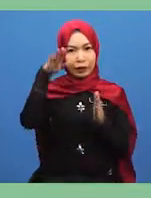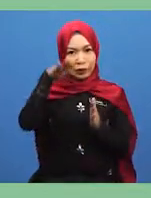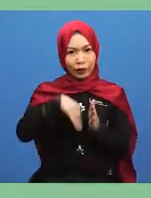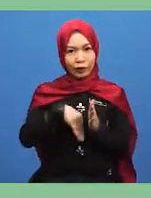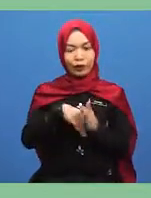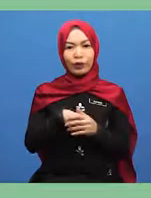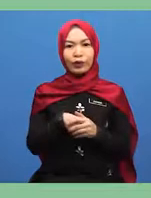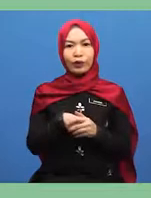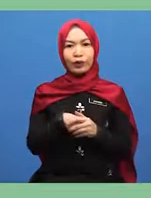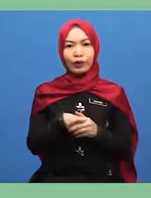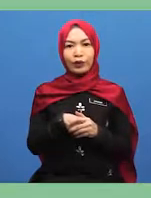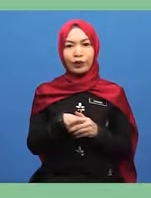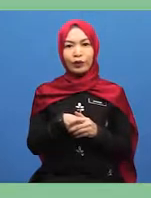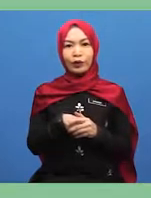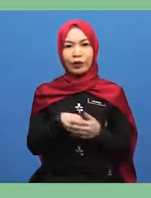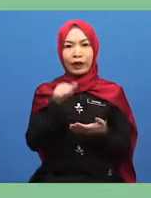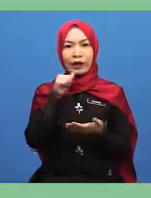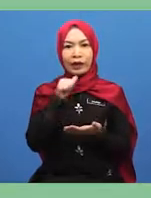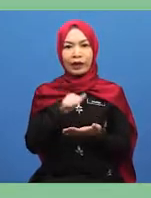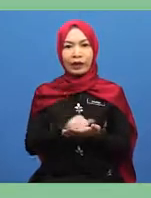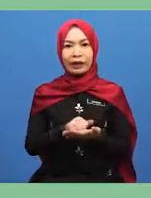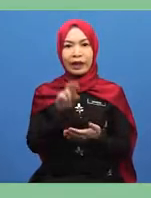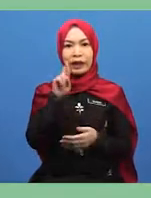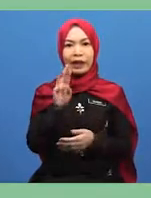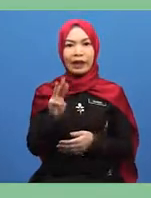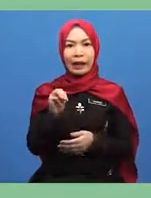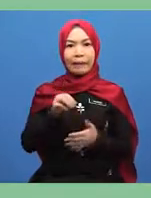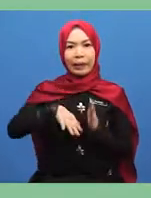erti kata lain, nilai RM telah meningkat.